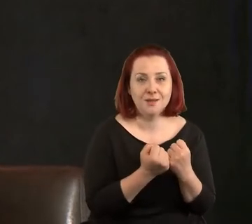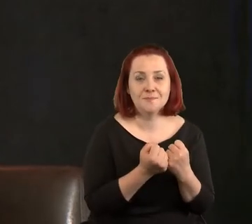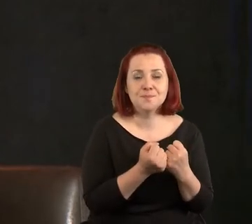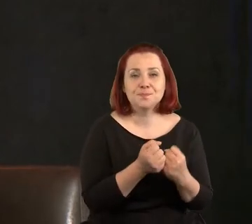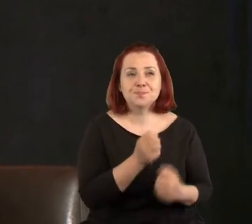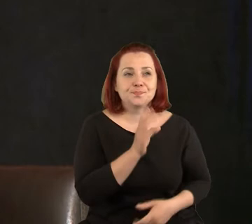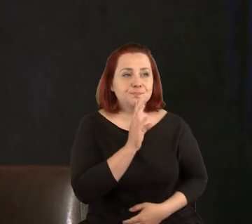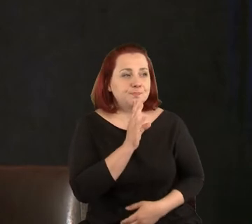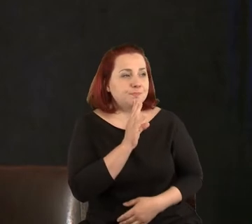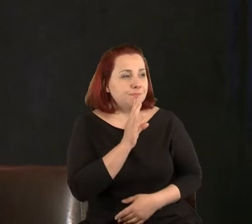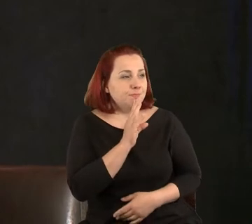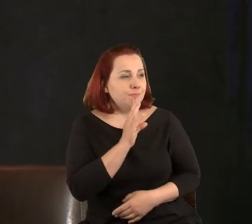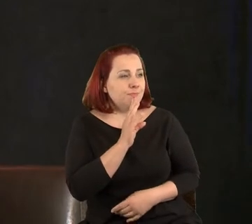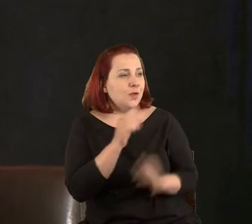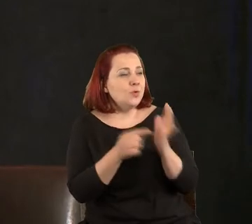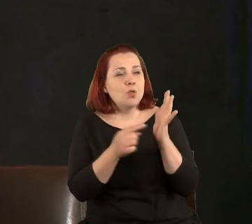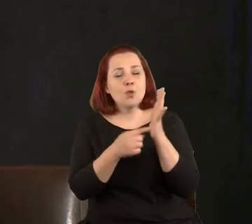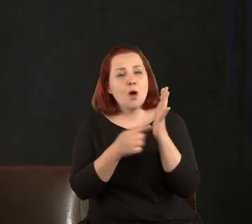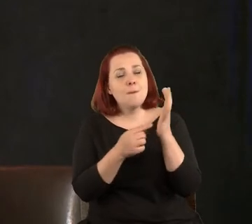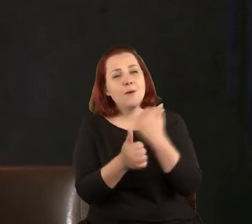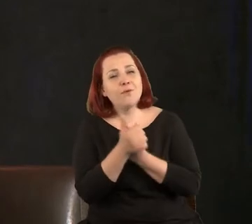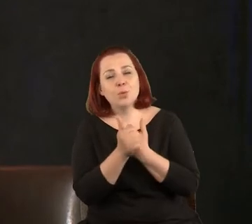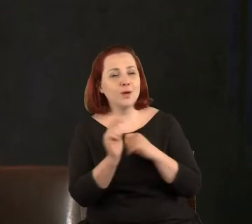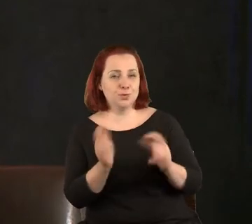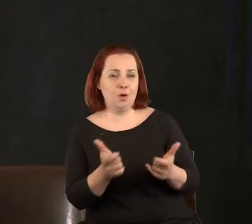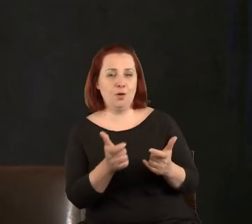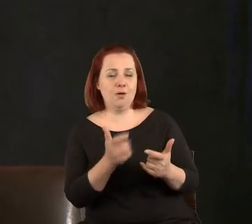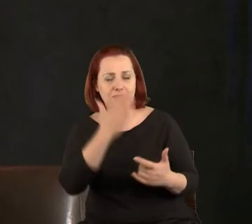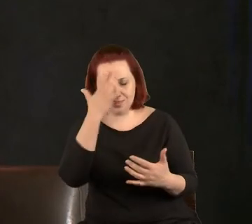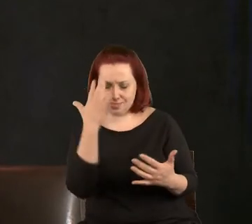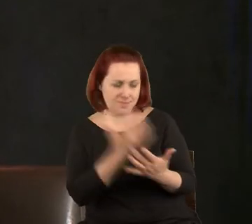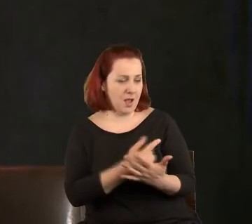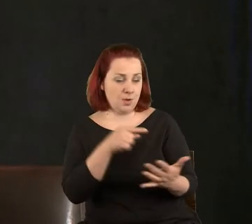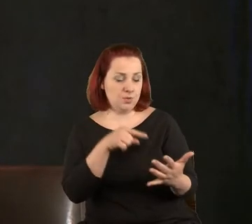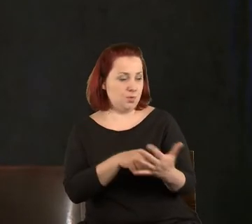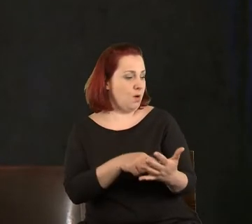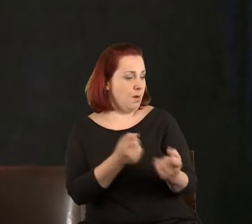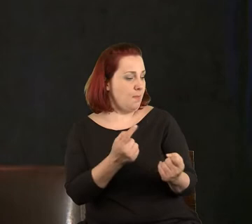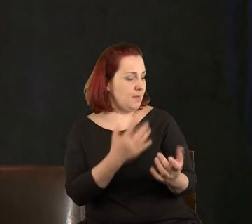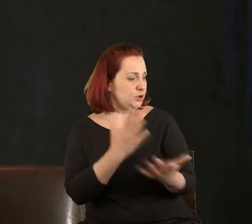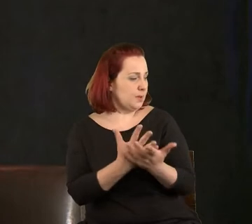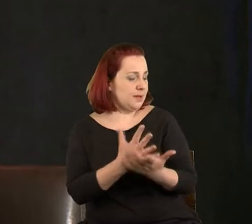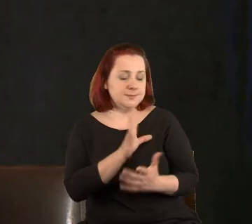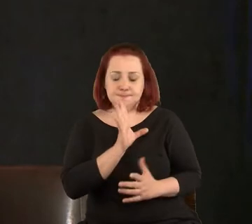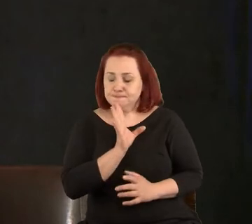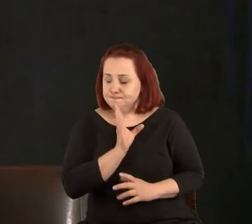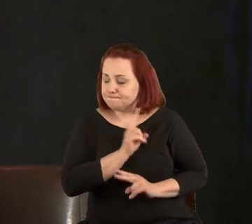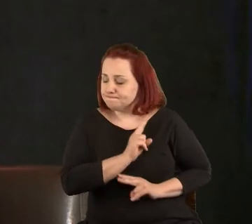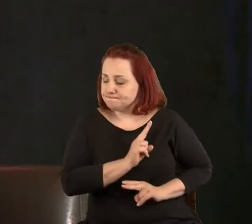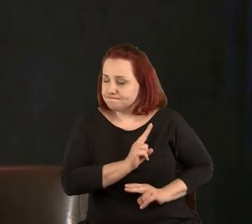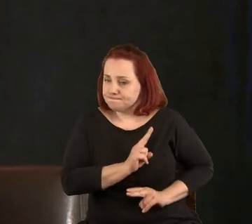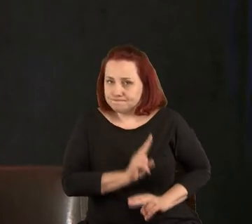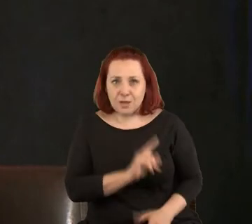jakby niejednokrotnie powodują, że nagle w tym danym momencie trzeba się spiąć i coś zrobić. I nie ma rozwlekania i nie ma